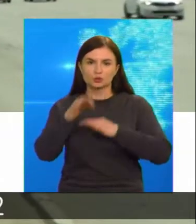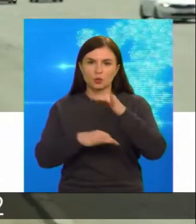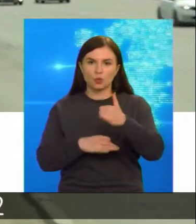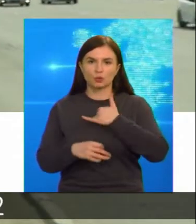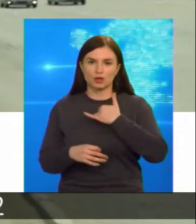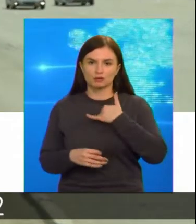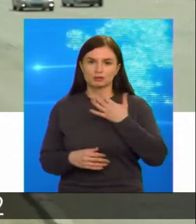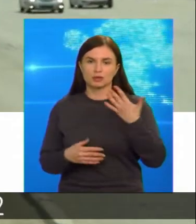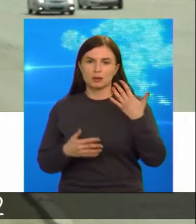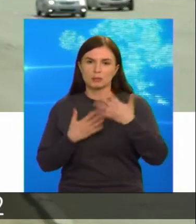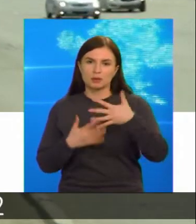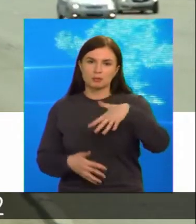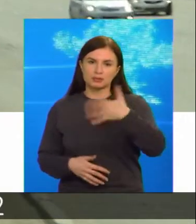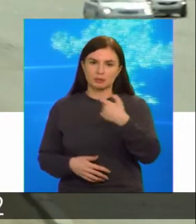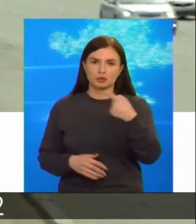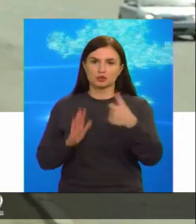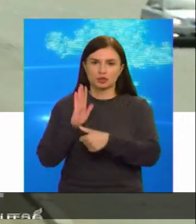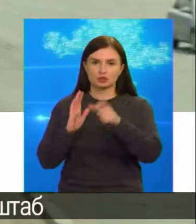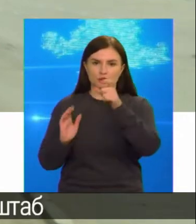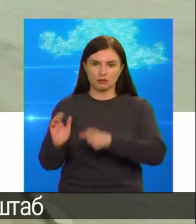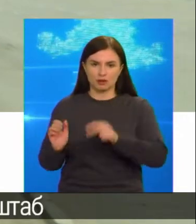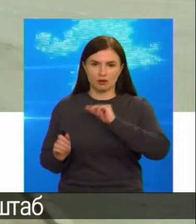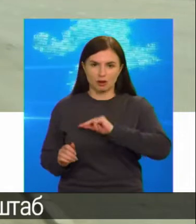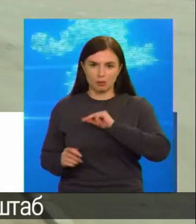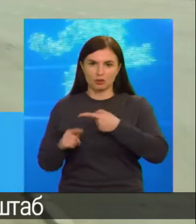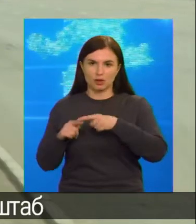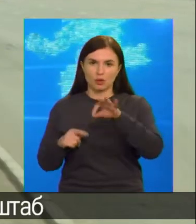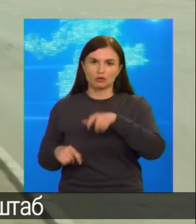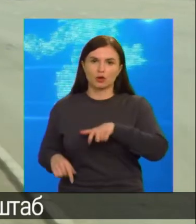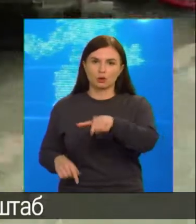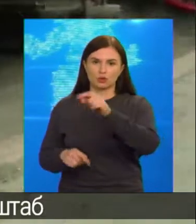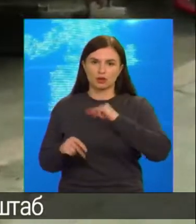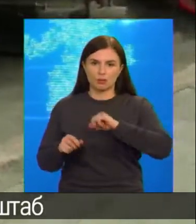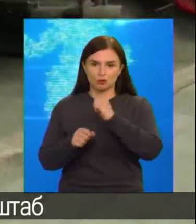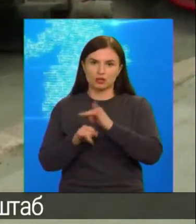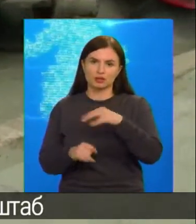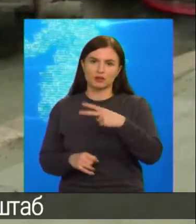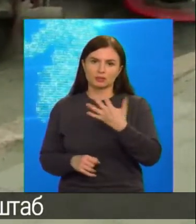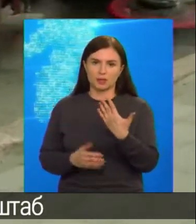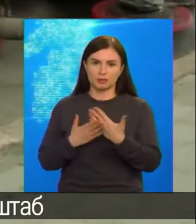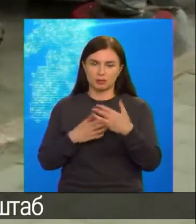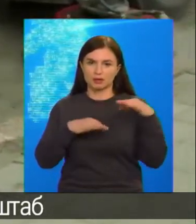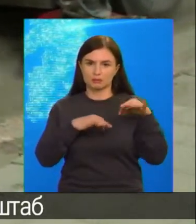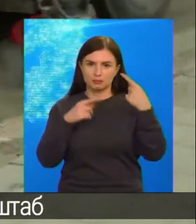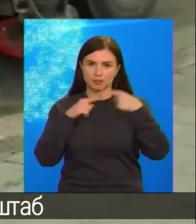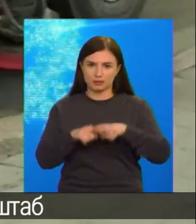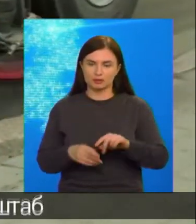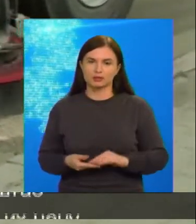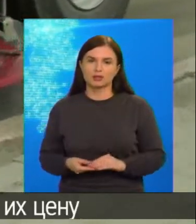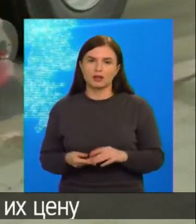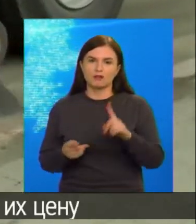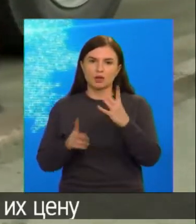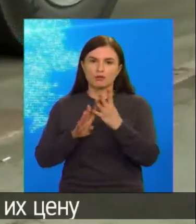порядка 55-60 человек, это что касаемо дорожных рабочих, порядка 25 механизаторов. Конечно, в первую очередь